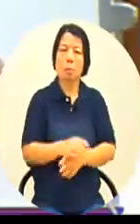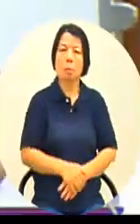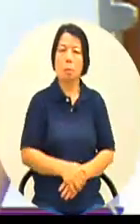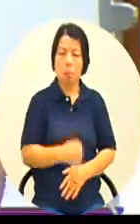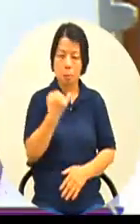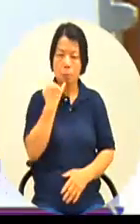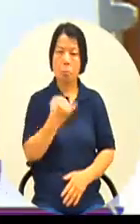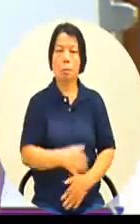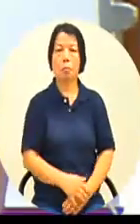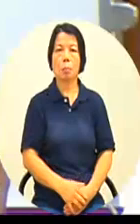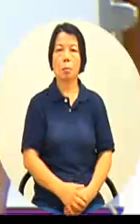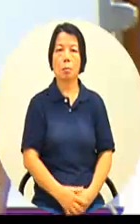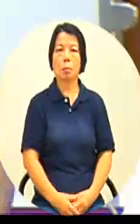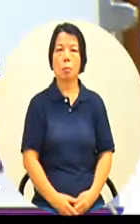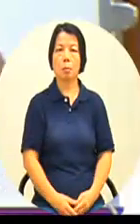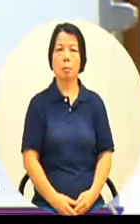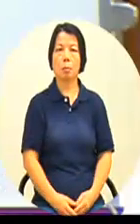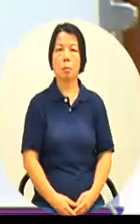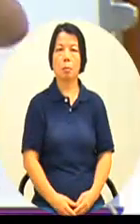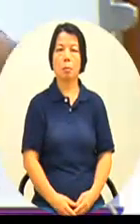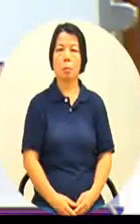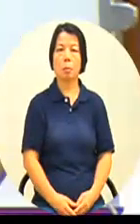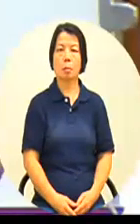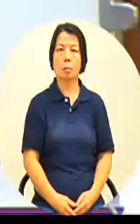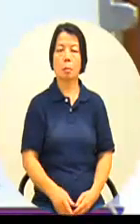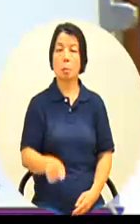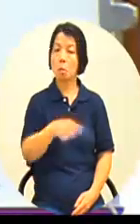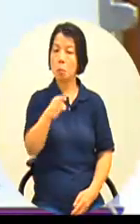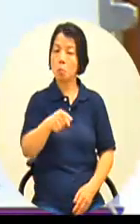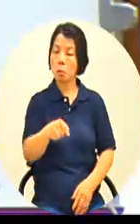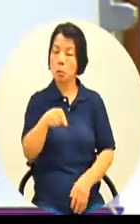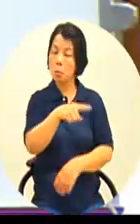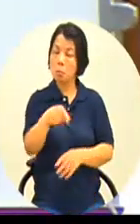啦。啊，恁敢有行出去北关区？